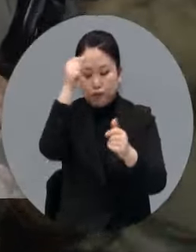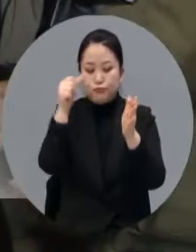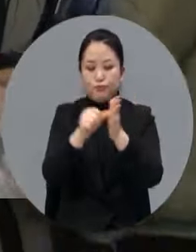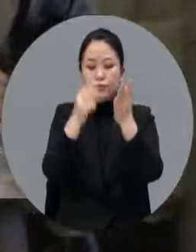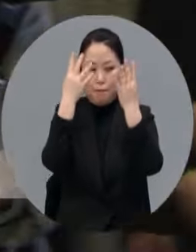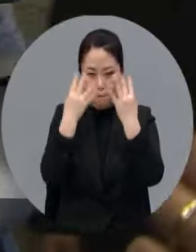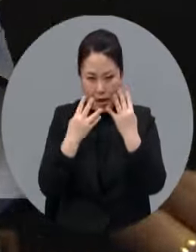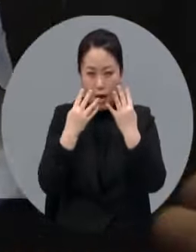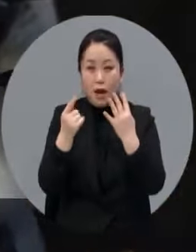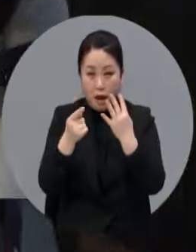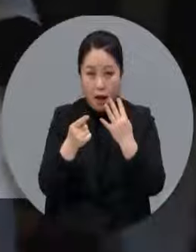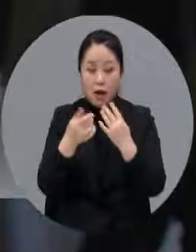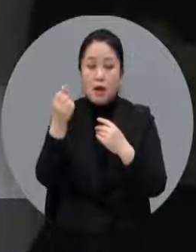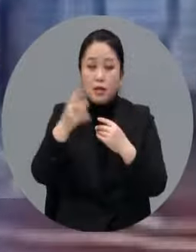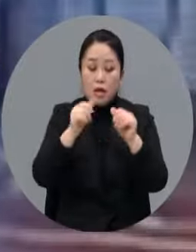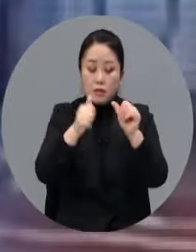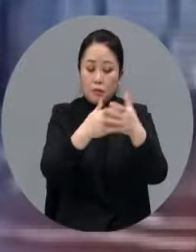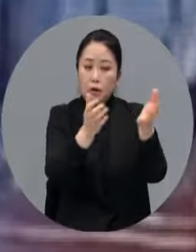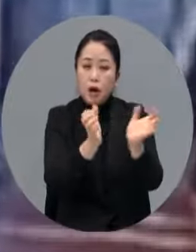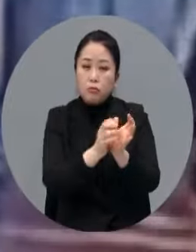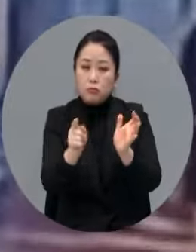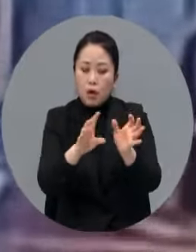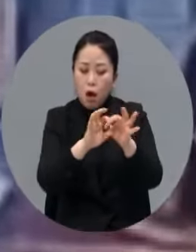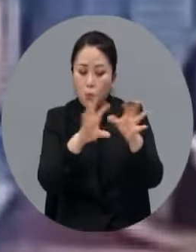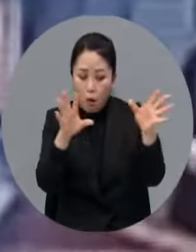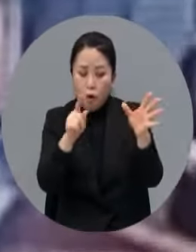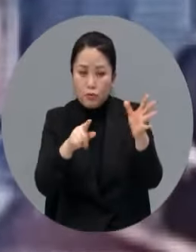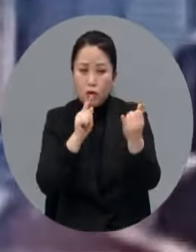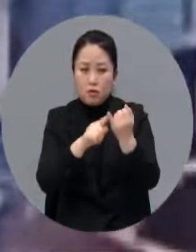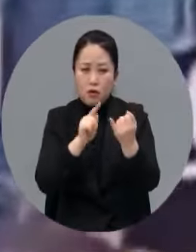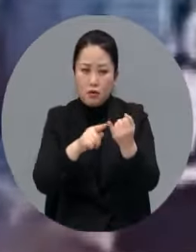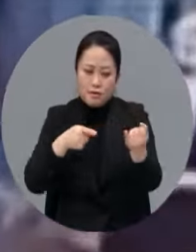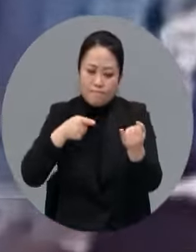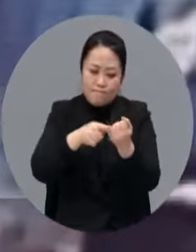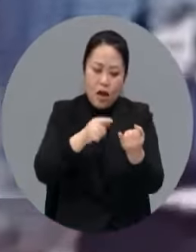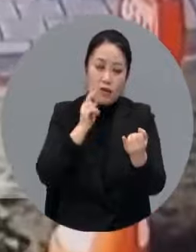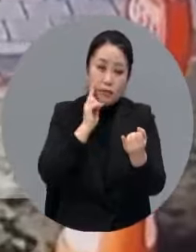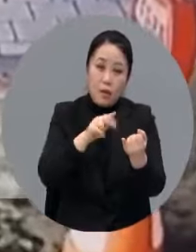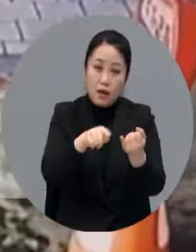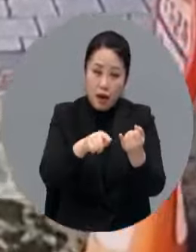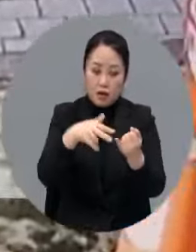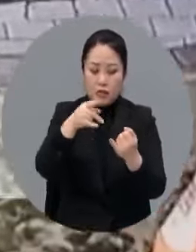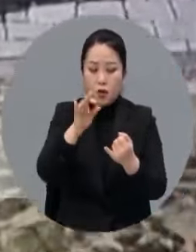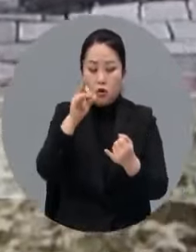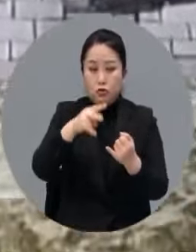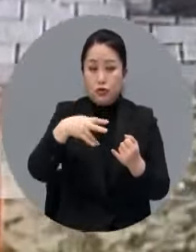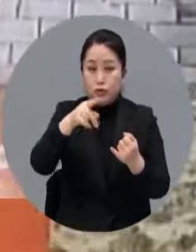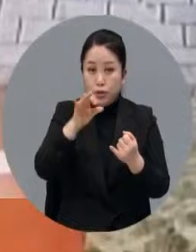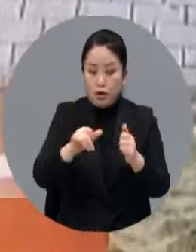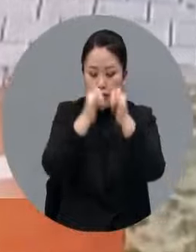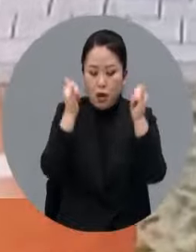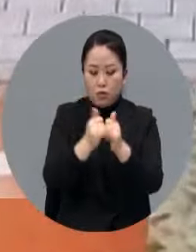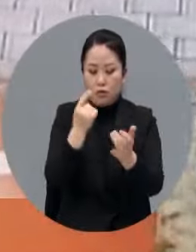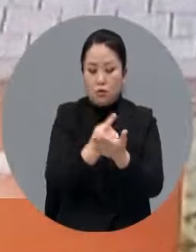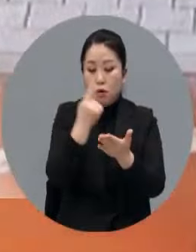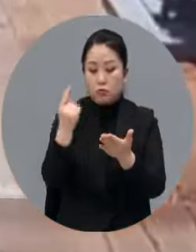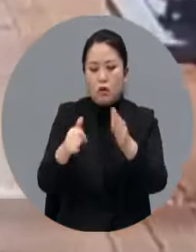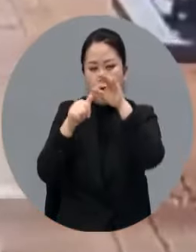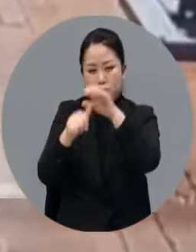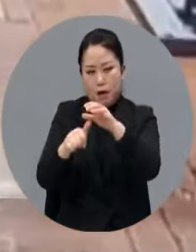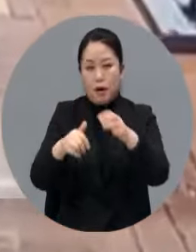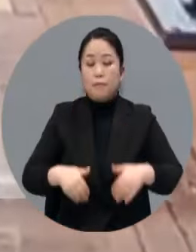무기징역이었습니다. 재판부는 아무 관계없는 여성을 잔혹하게 살해한 정유정을 사회로부터 영구히 격리해야